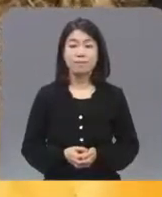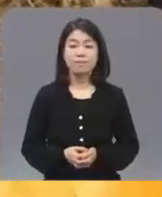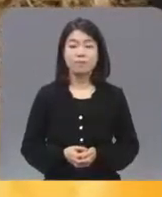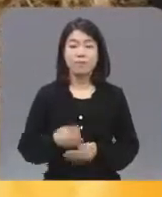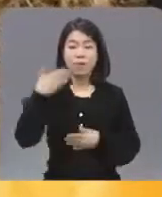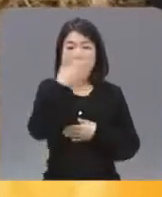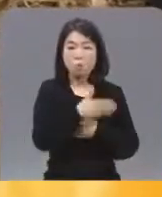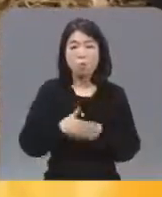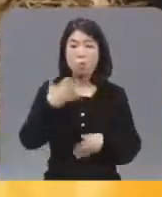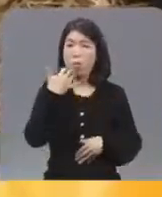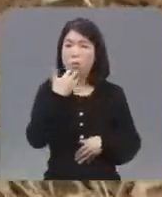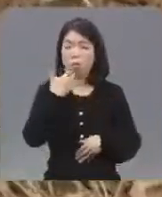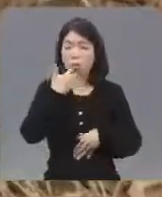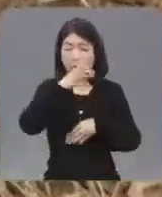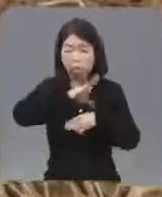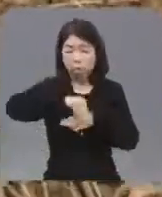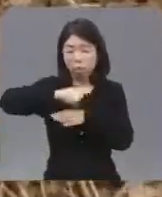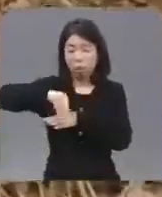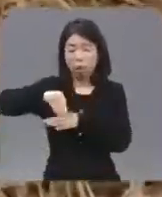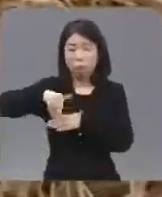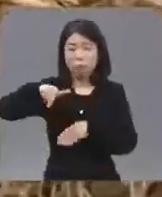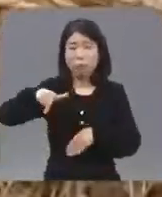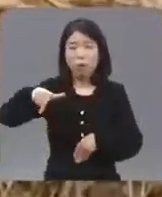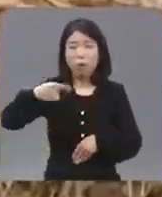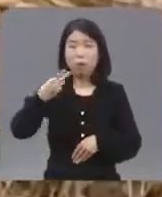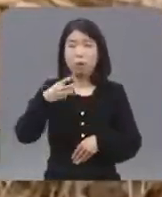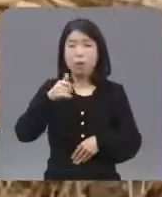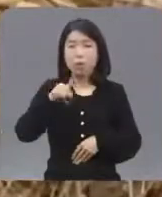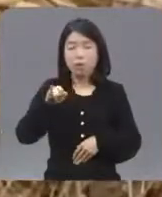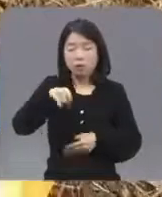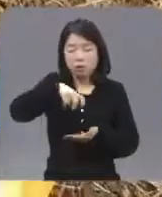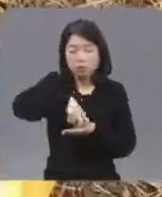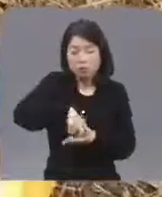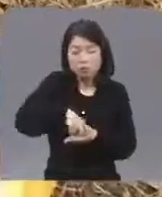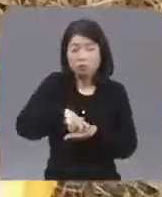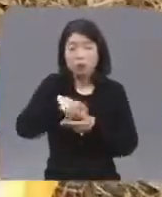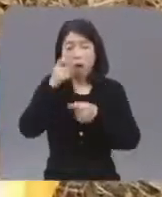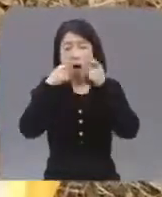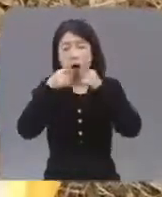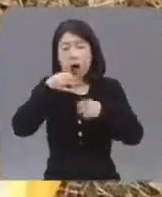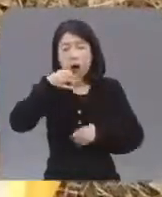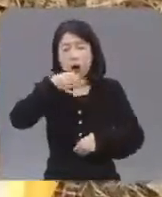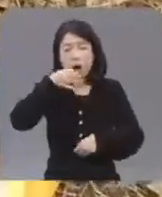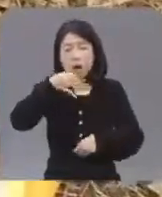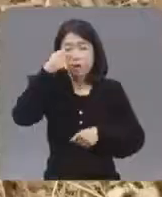몸에 페인트가 가득 묻은 고라니가 주저앉아 울고 있습니다.